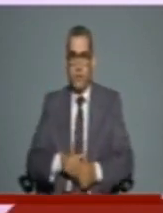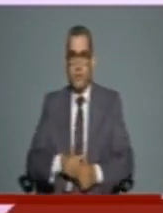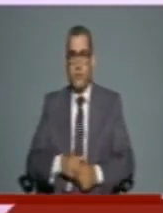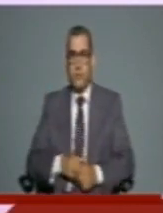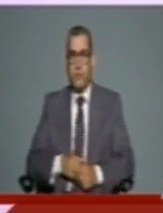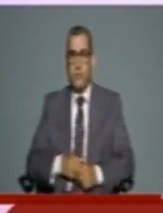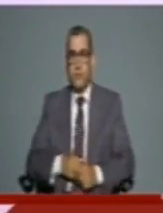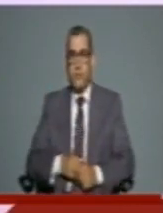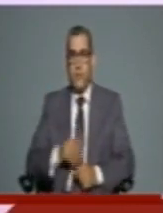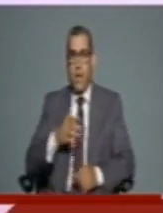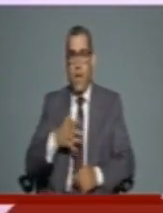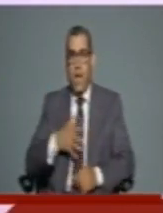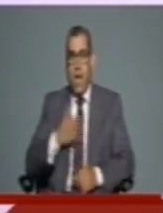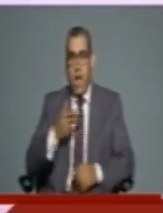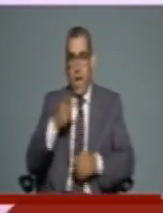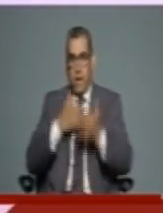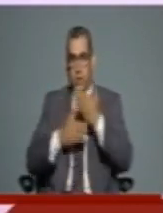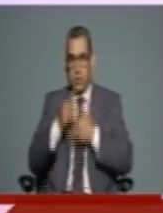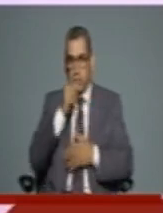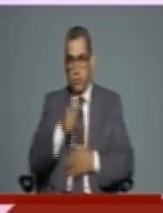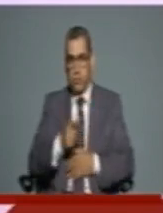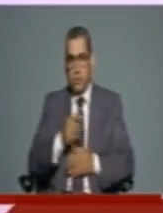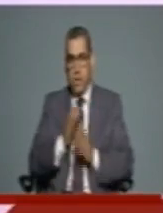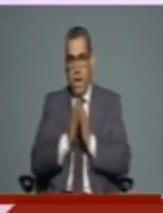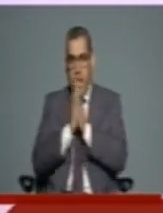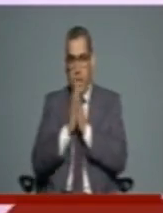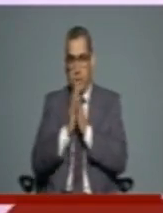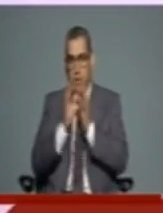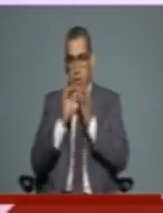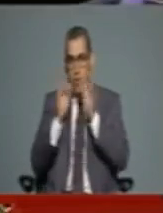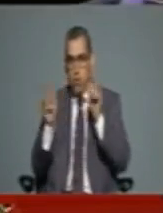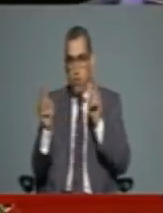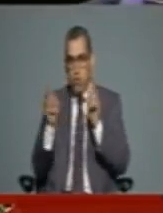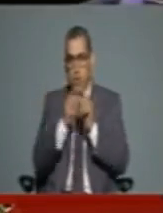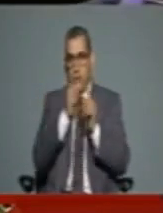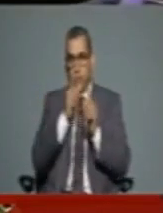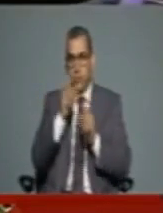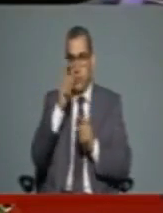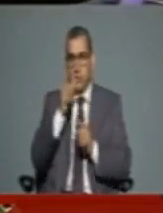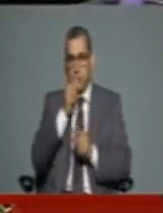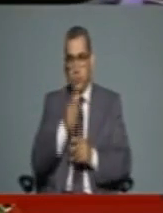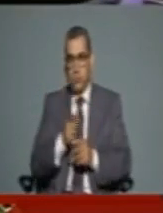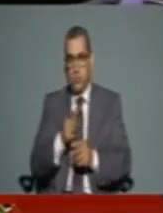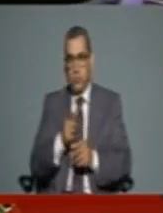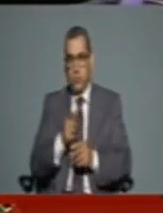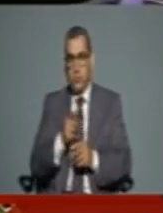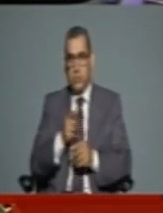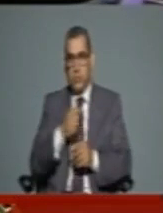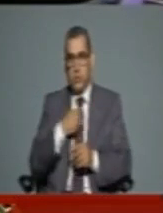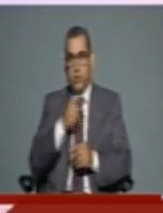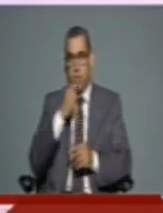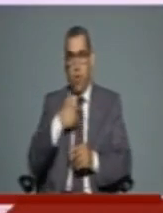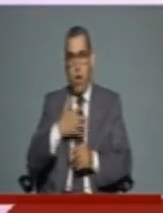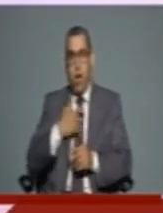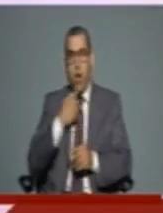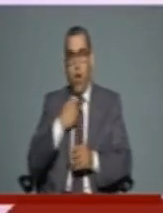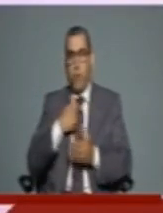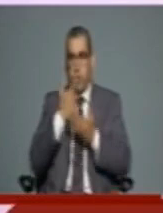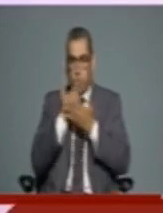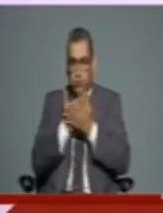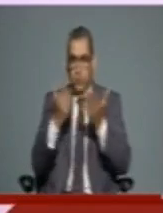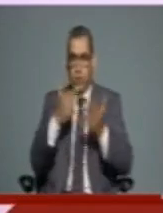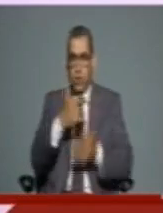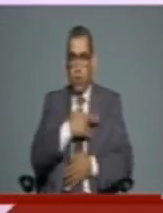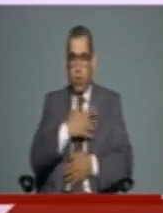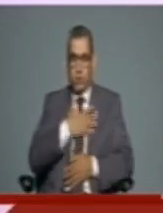عودة، بعتذر عن هذا الموضوع، ولكن كان أحب أن أعبر عن شعوري